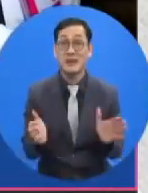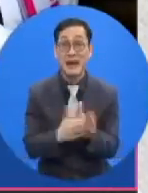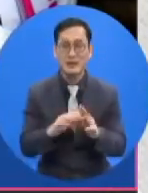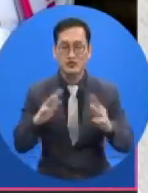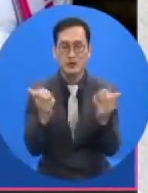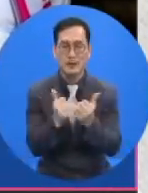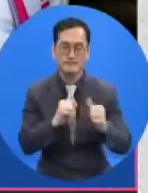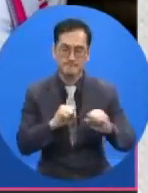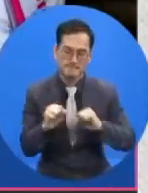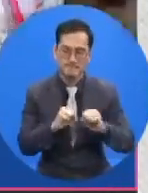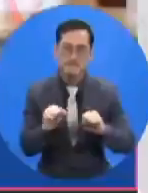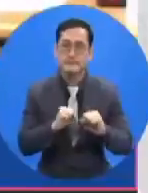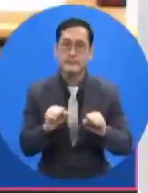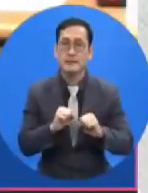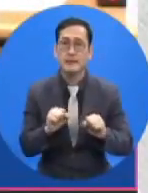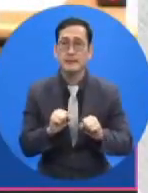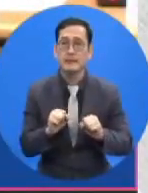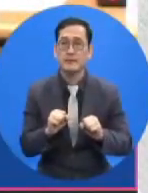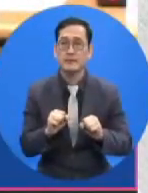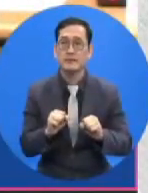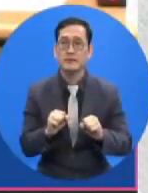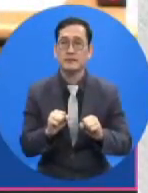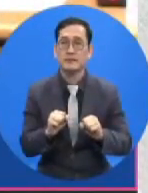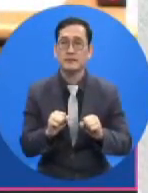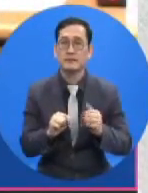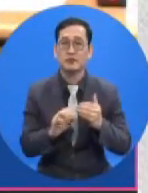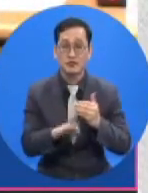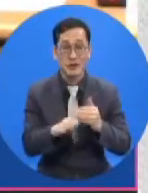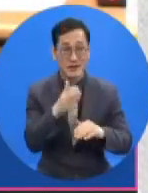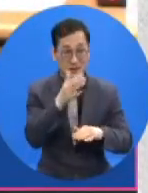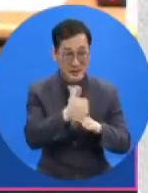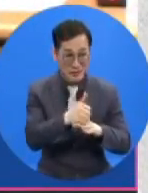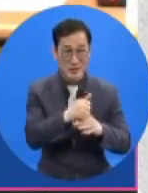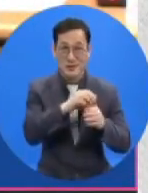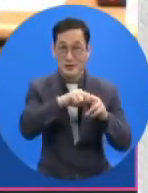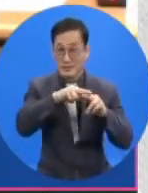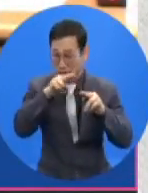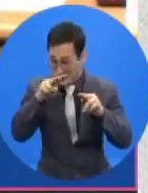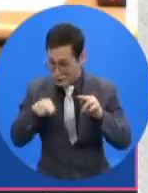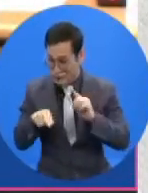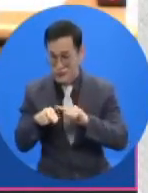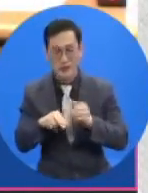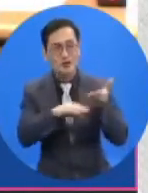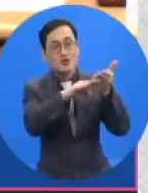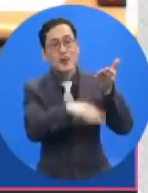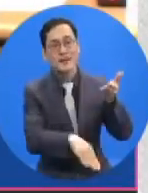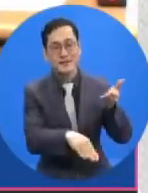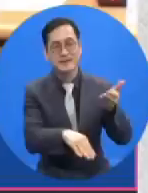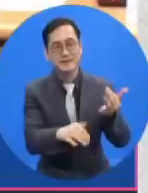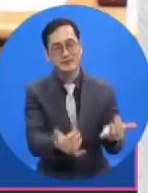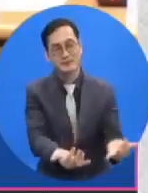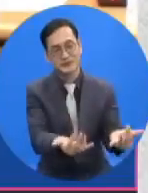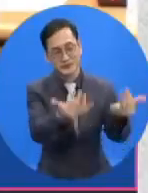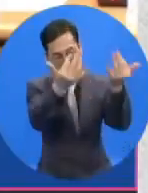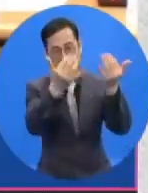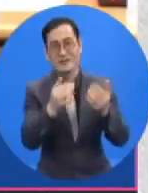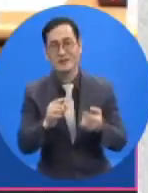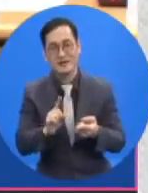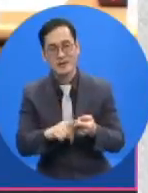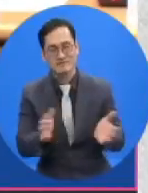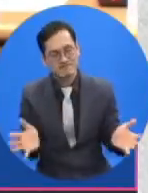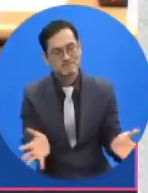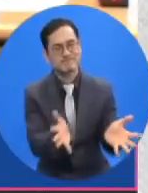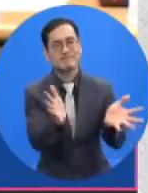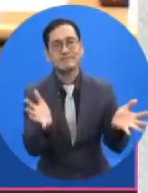가지고 흐뭇하게 뒤로 돌아서 후배들이 한 모습을 지켜봐도 될 텐데 또 그런 모습에 잘못 가는 모습이